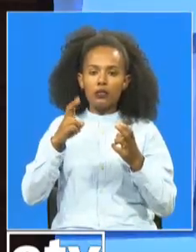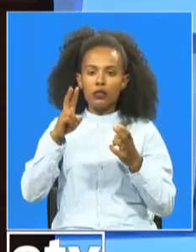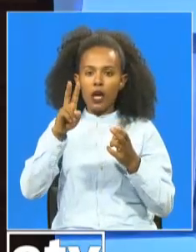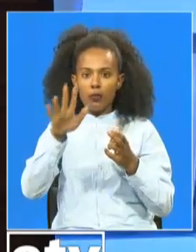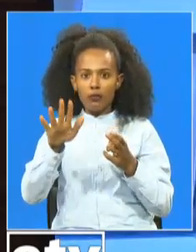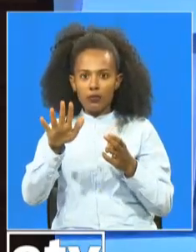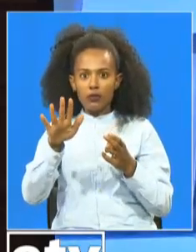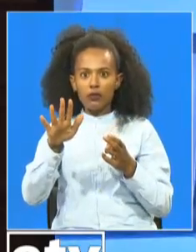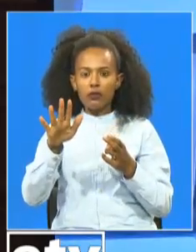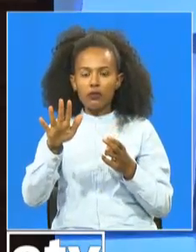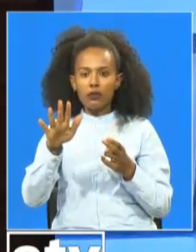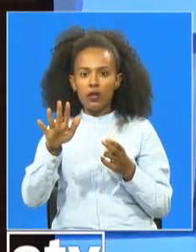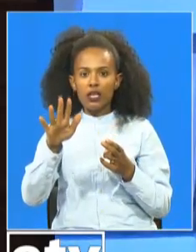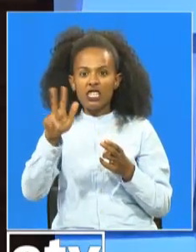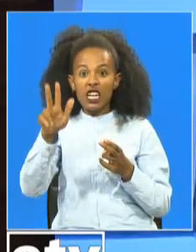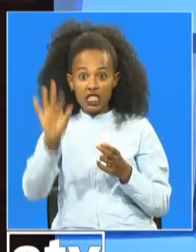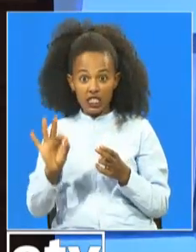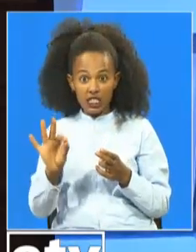39